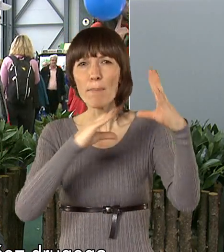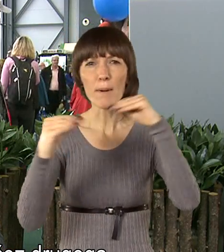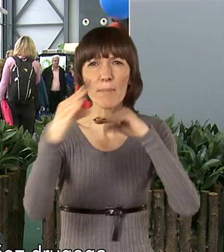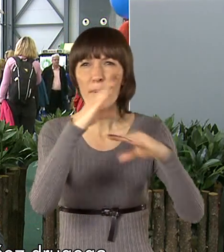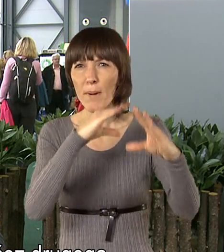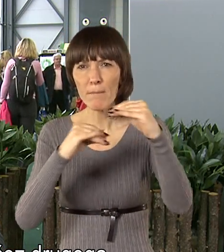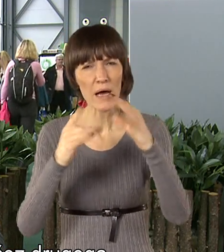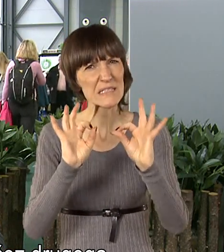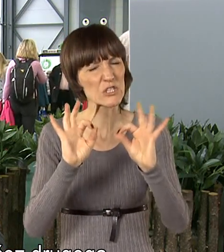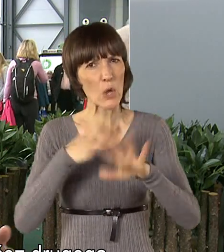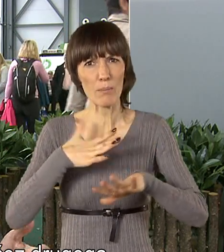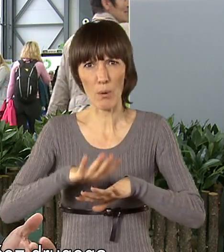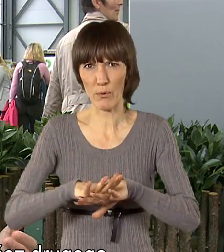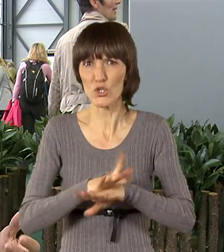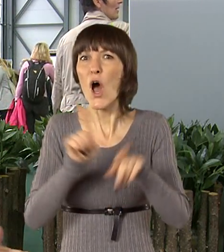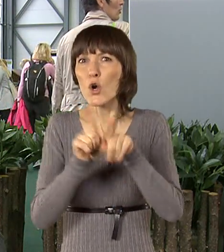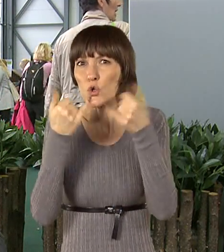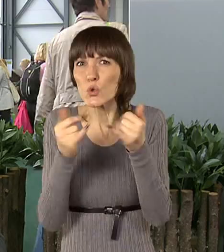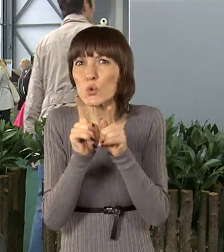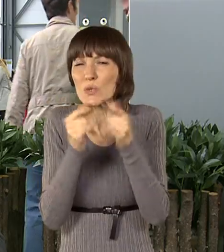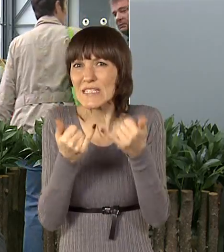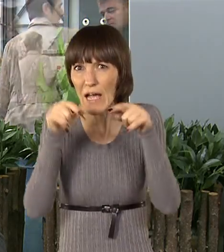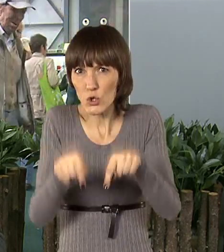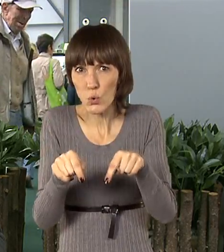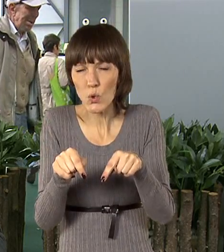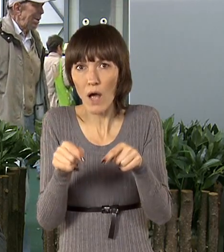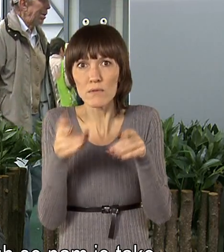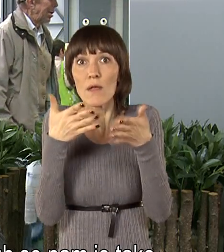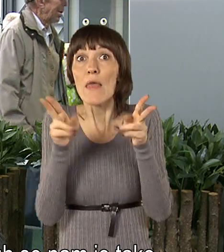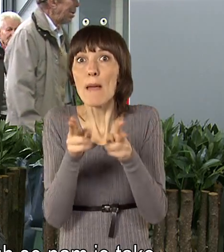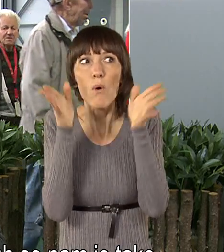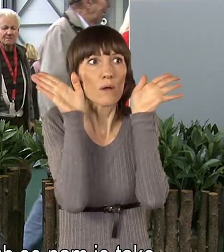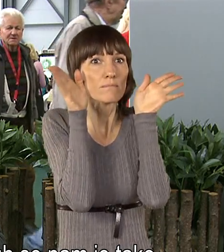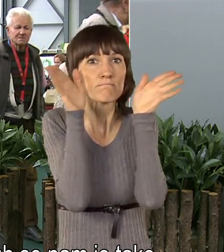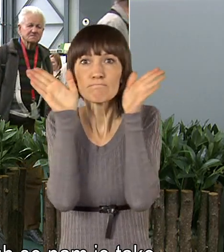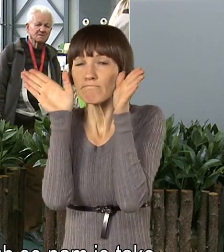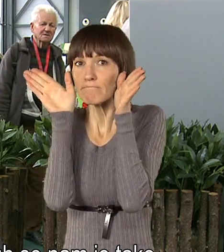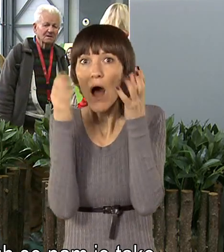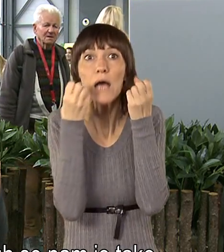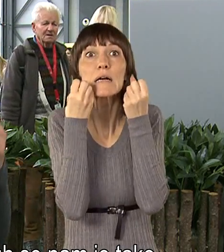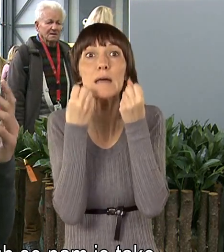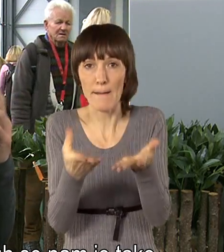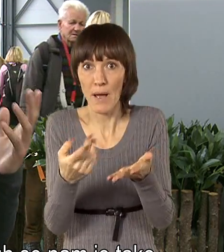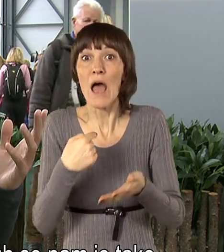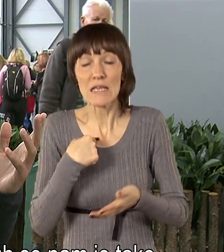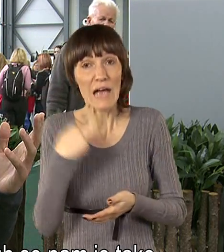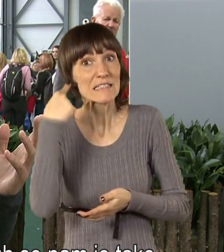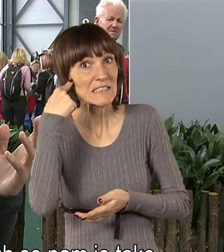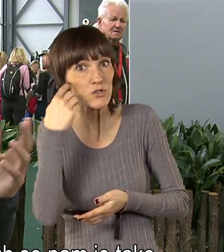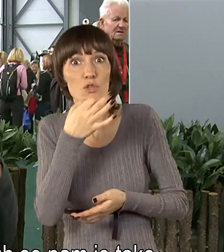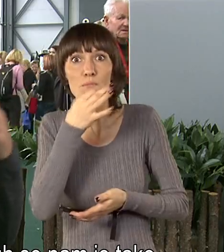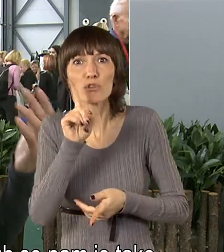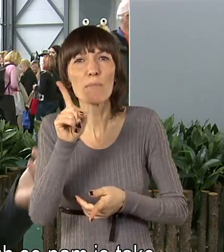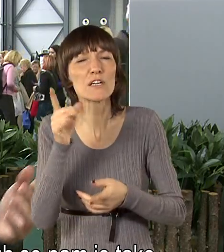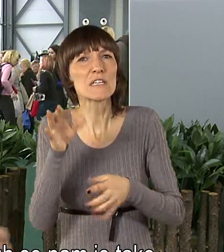ne, ali pa tako, kot smo mi zdaj tukaj, ne, ker izgubim fokus, ne, ker sluh se nam je izboljšal, ne,